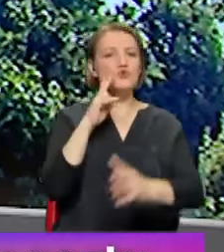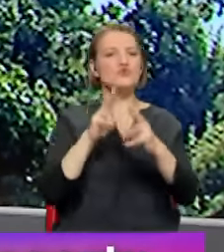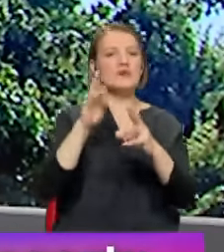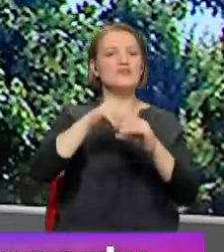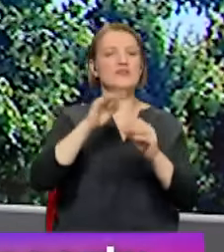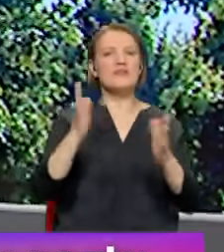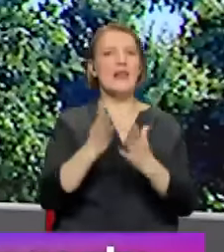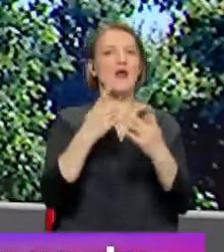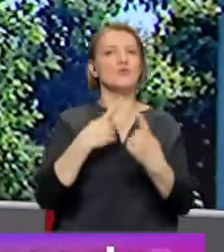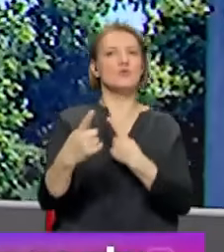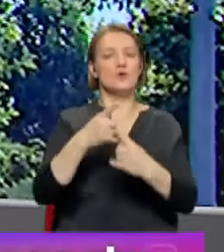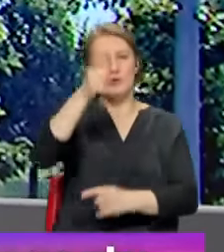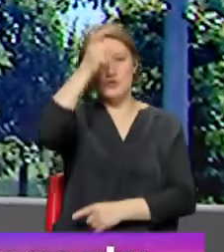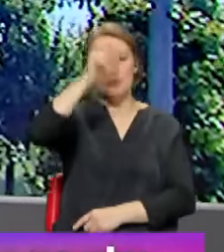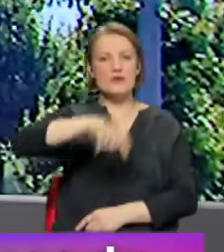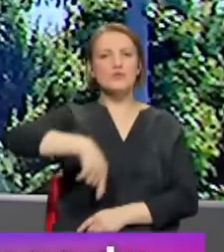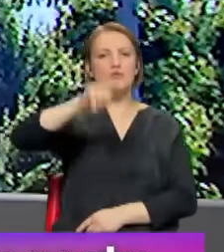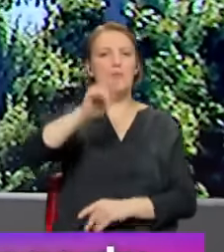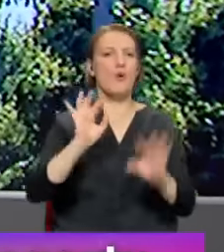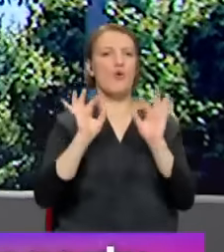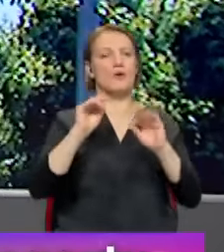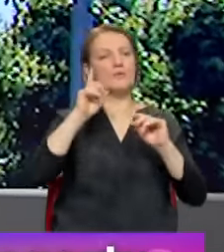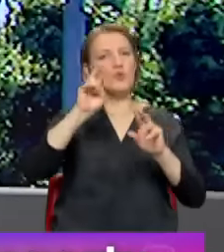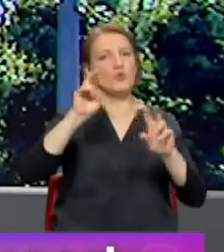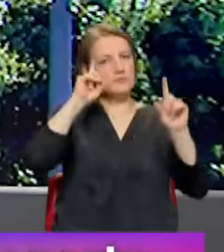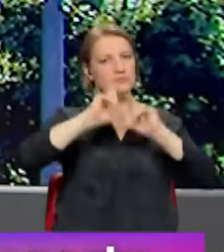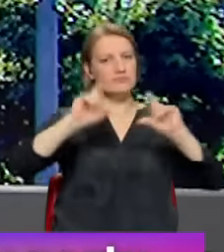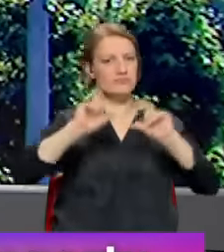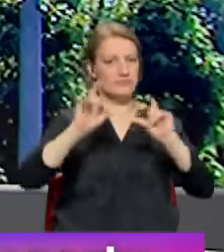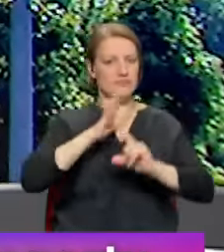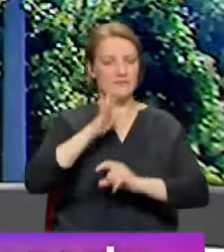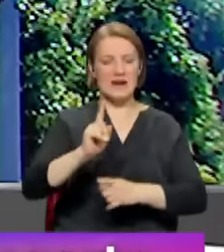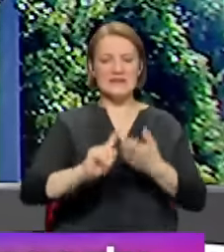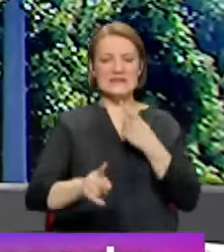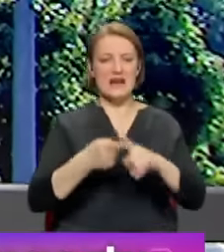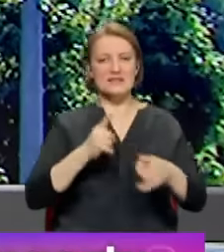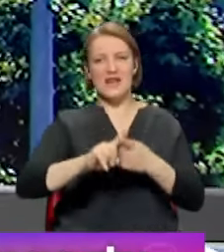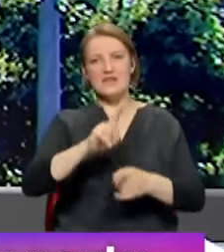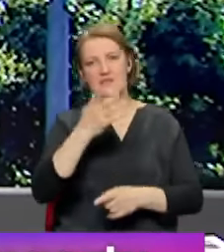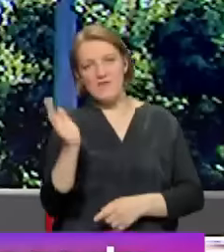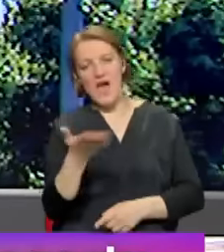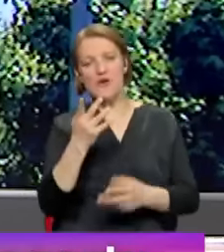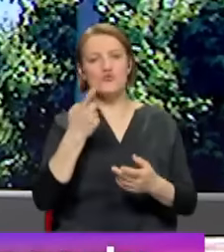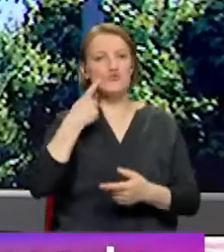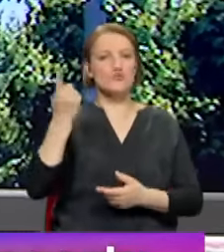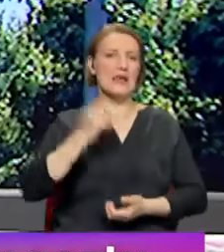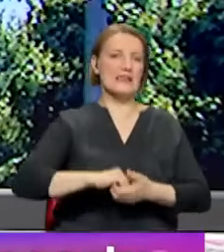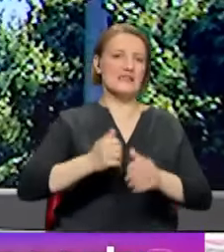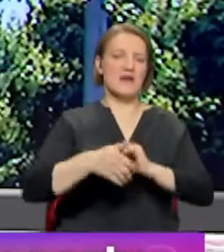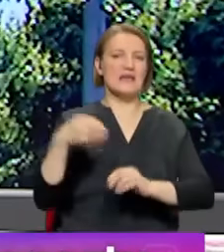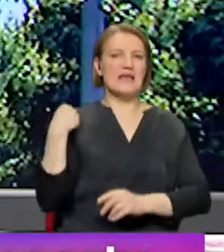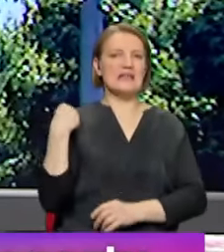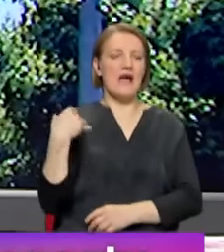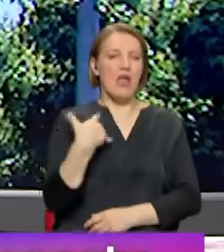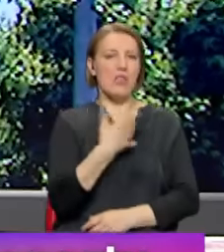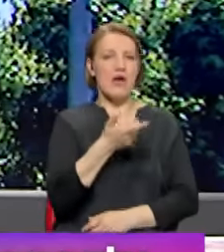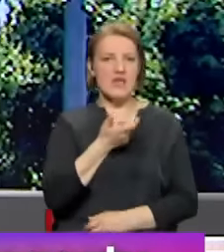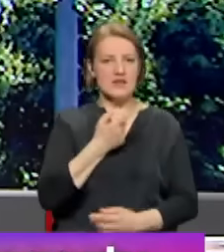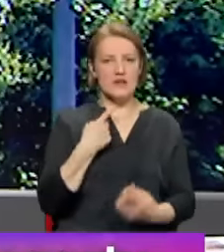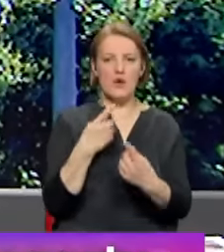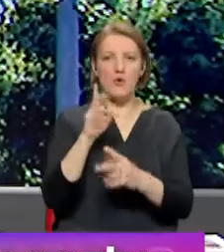konuşulacak? Türkiye'nin gündeminde önemli konular var, başlıklar var. Siyaset ya da Cumhur İttifakı yeni anayasa konusunu